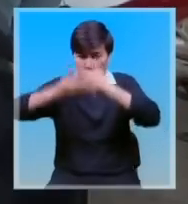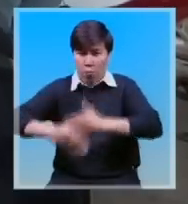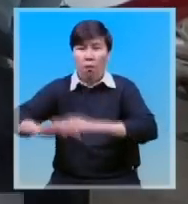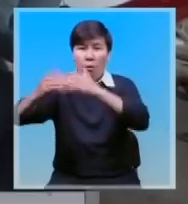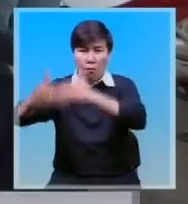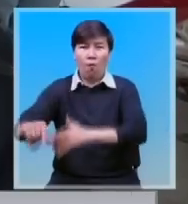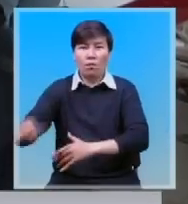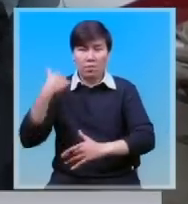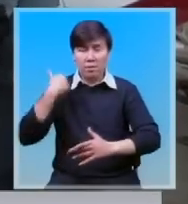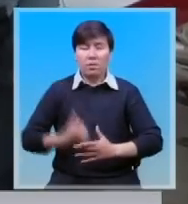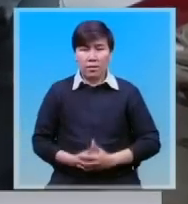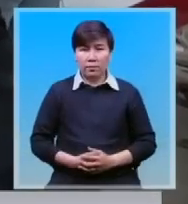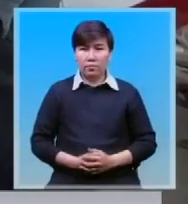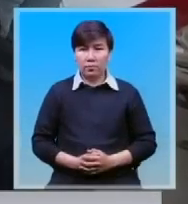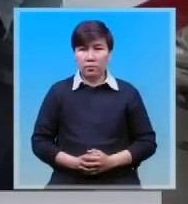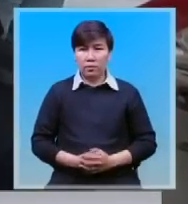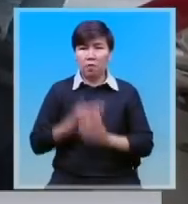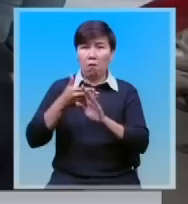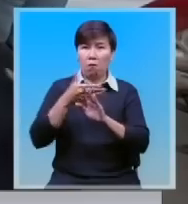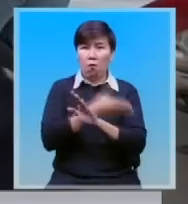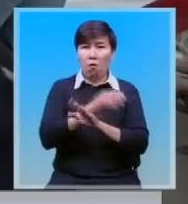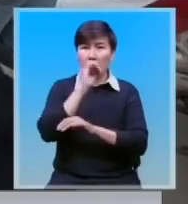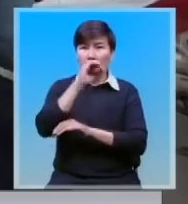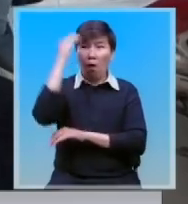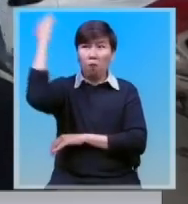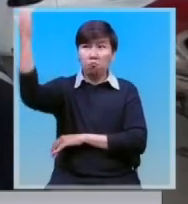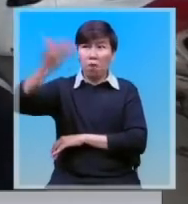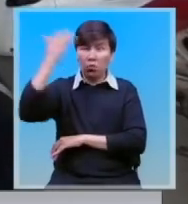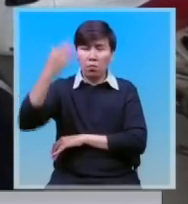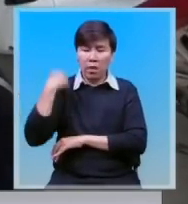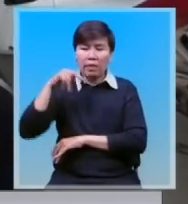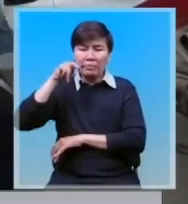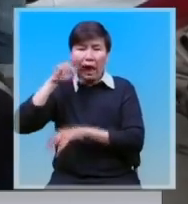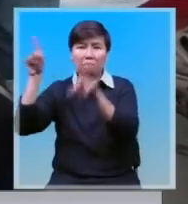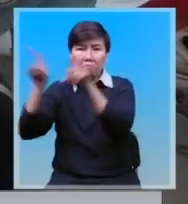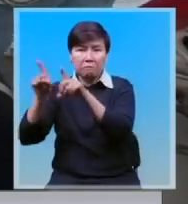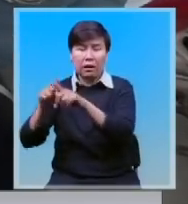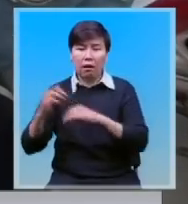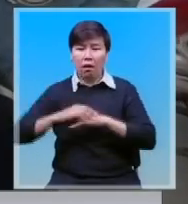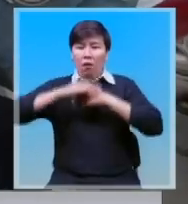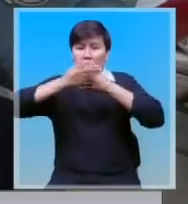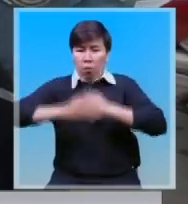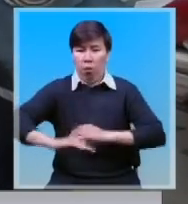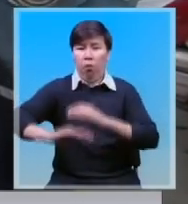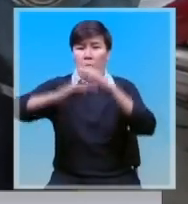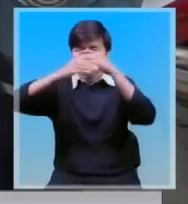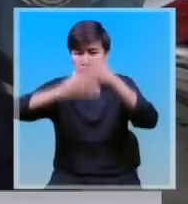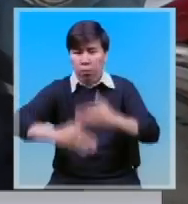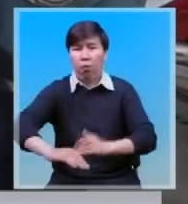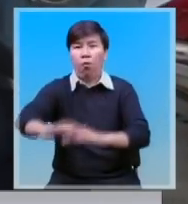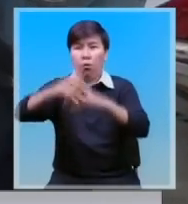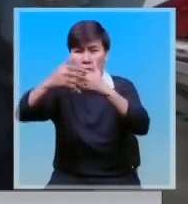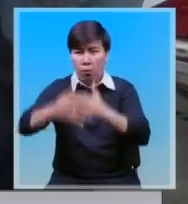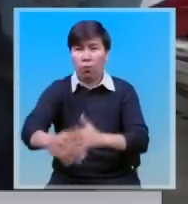ประกาศว่าพายุจะเข้าก็น้ำก็มาตามคลื่นตามพายุ ค่ะสิ่งที่เรากังวลในช่วงเย็นกว่